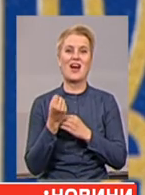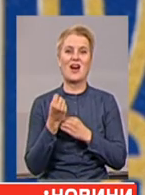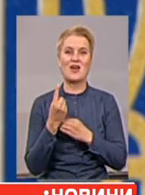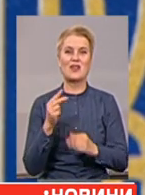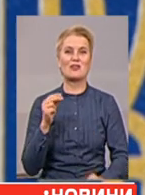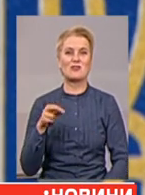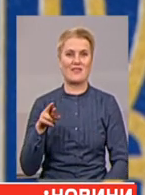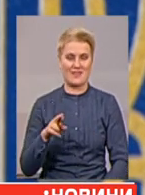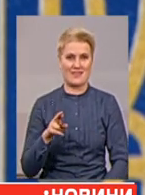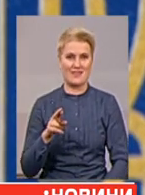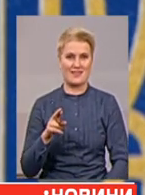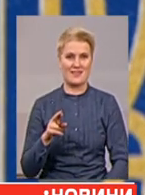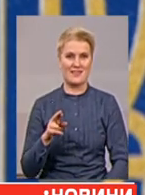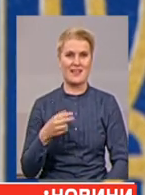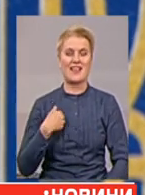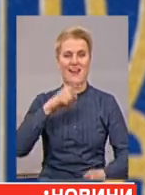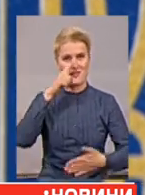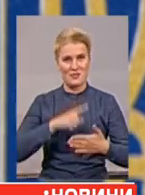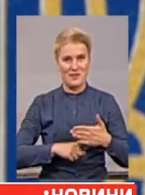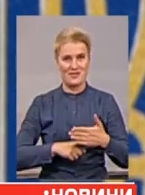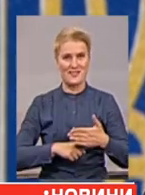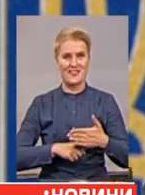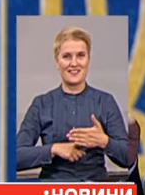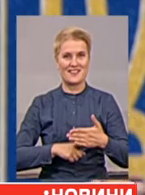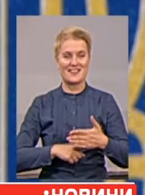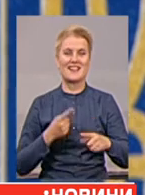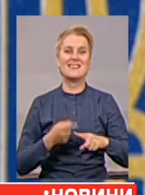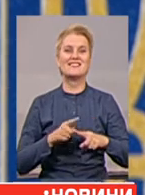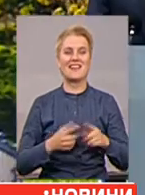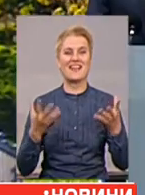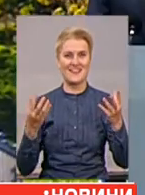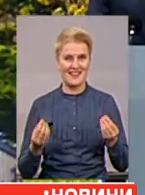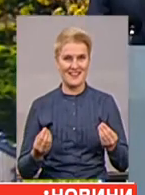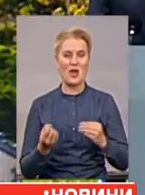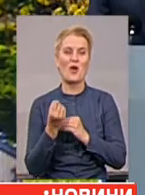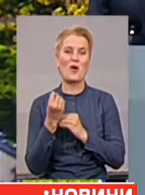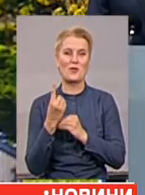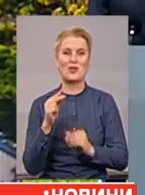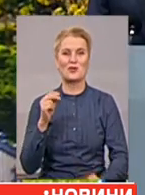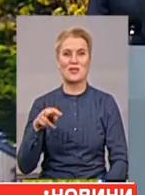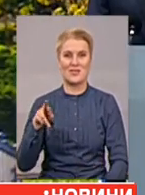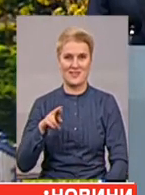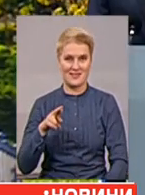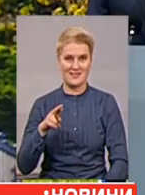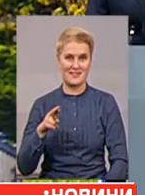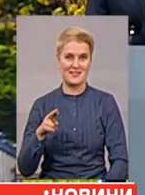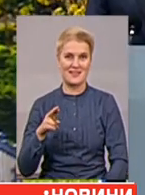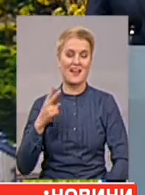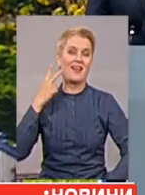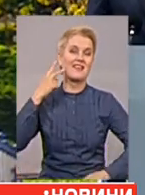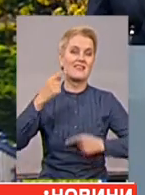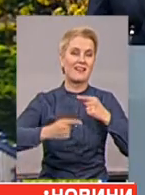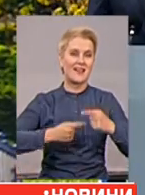11 червня. І я впевнений, що цей день, 11 червня,